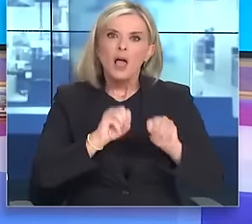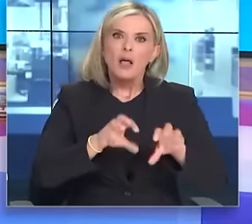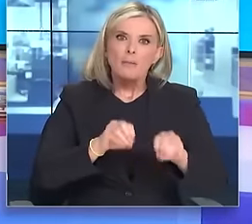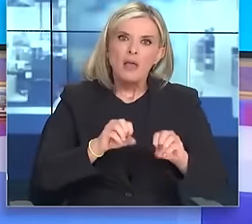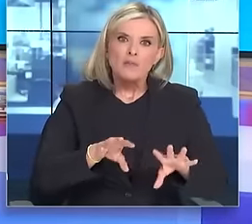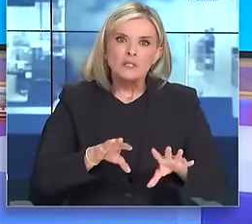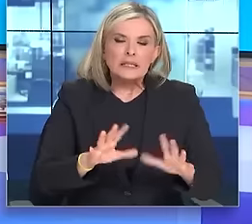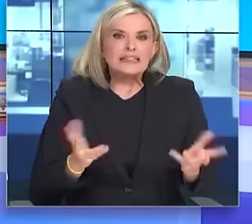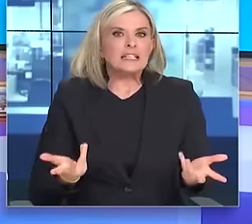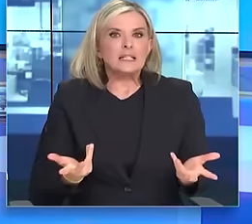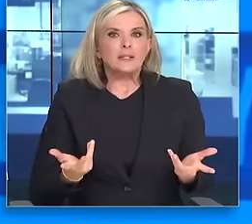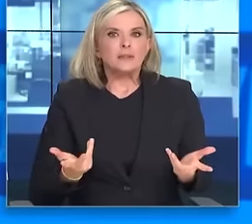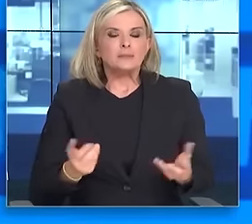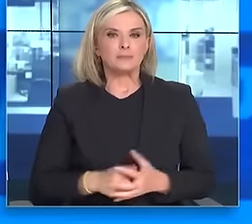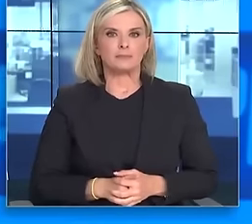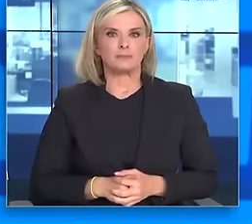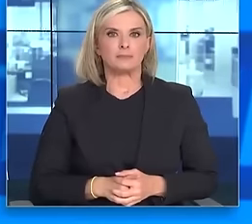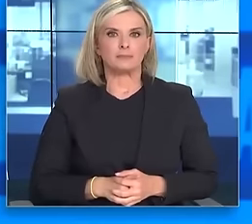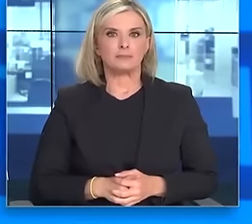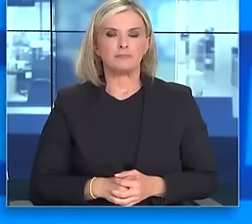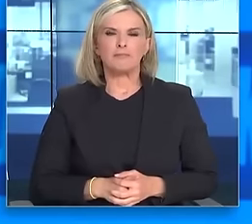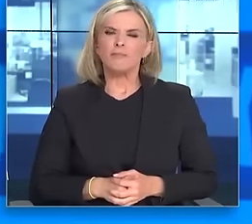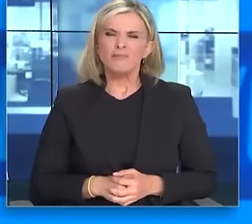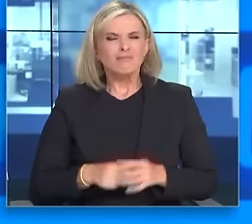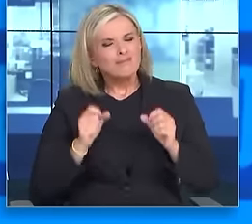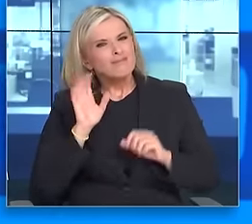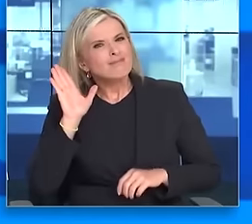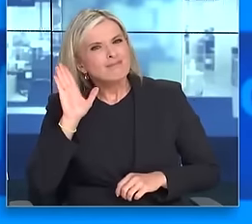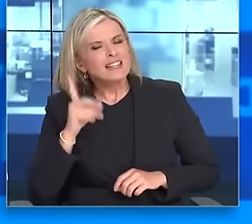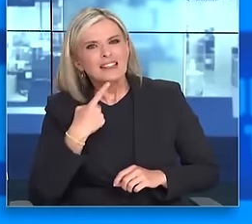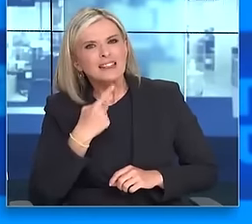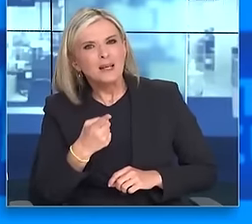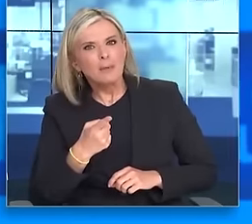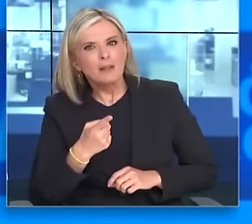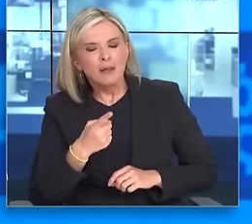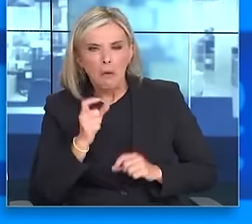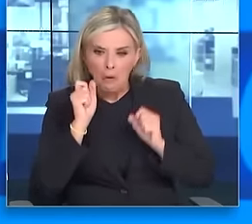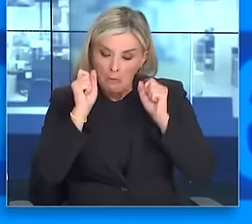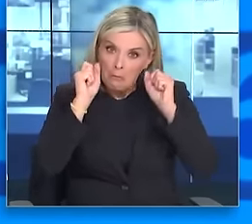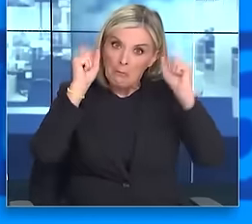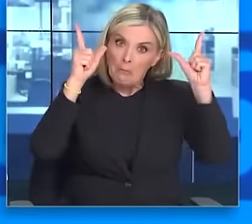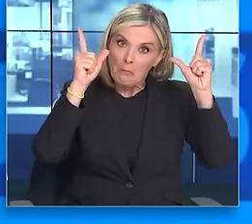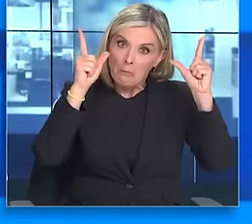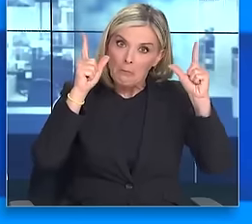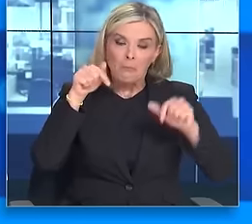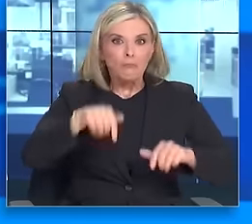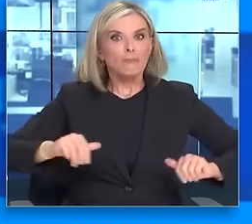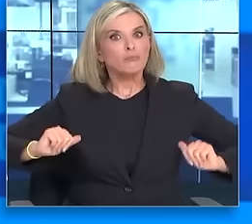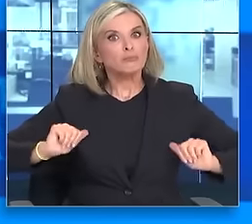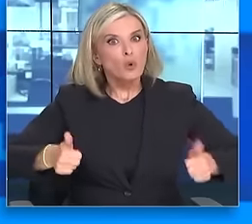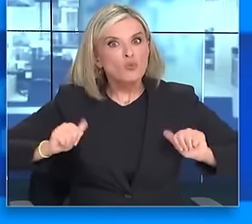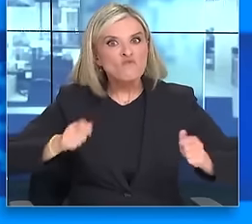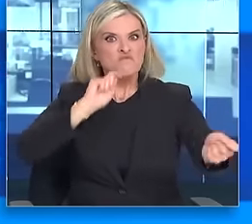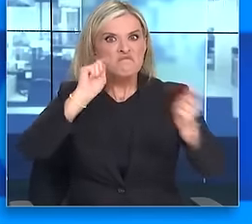Πραγματικά σηκώνω τα χέρια ψηλά. Με αυτό το αντιπολιτευτικό μένος απέναντι σε μια πρωτοβουλία η οποία έχει βρει πρακτικά καθολική